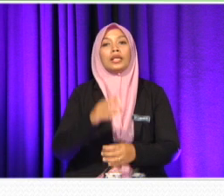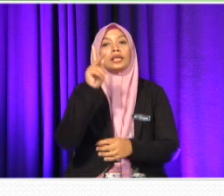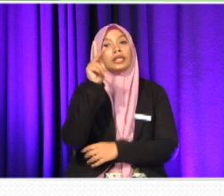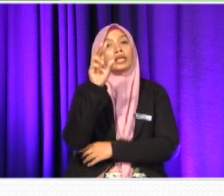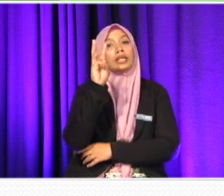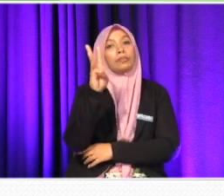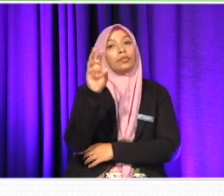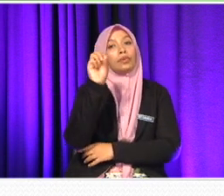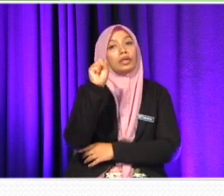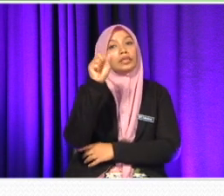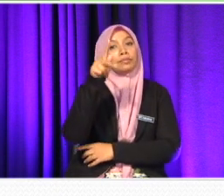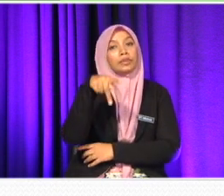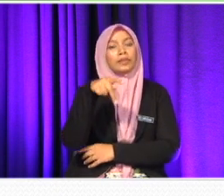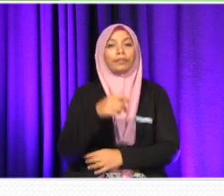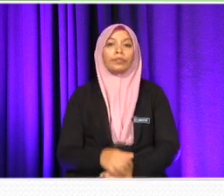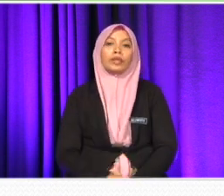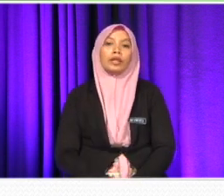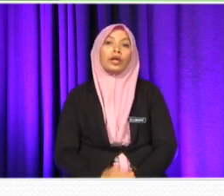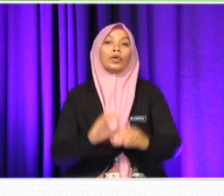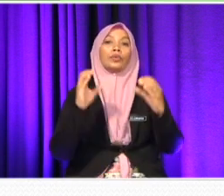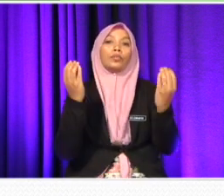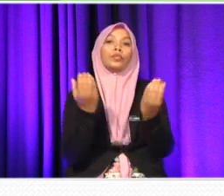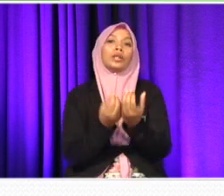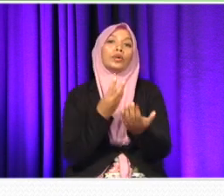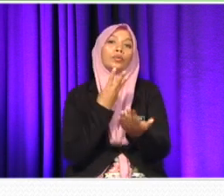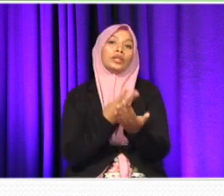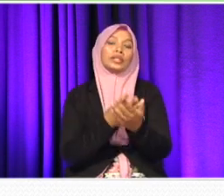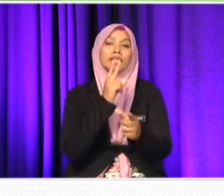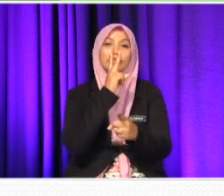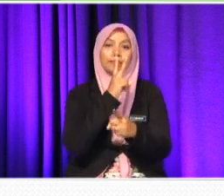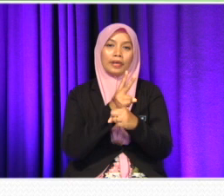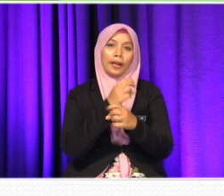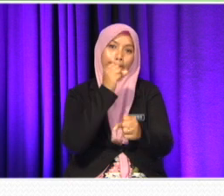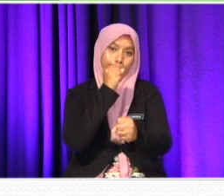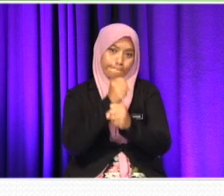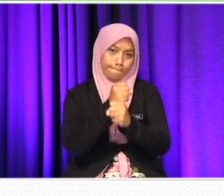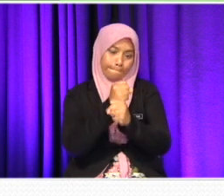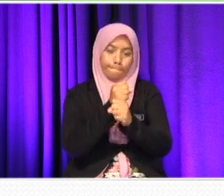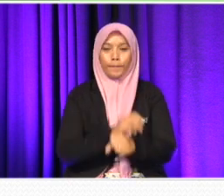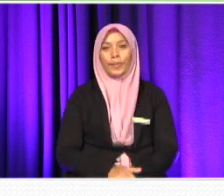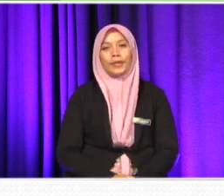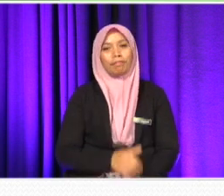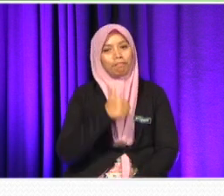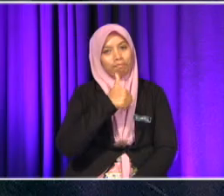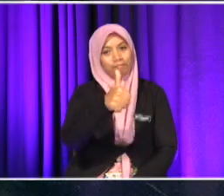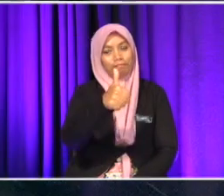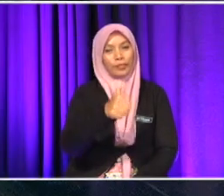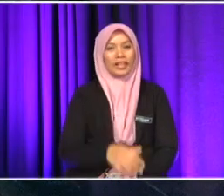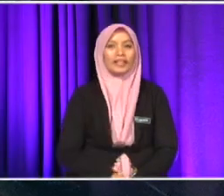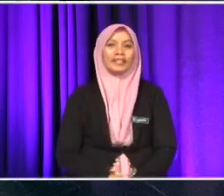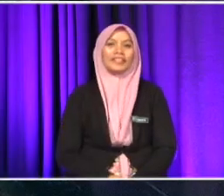dan BSP itu apa kumpulan uang simpanan pekerja Wah bagusnya murid saya ini saya